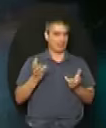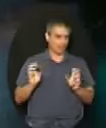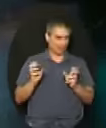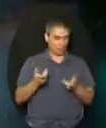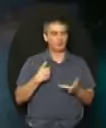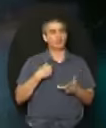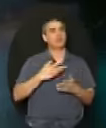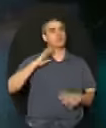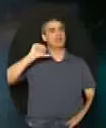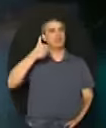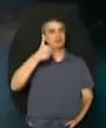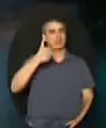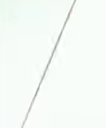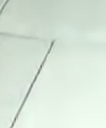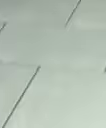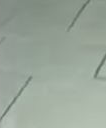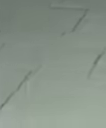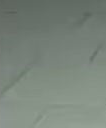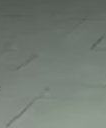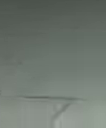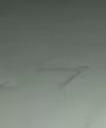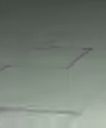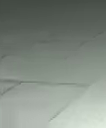אנחנו לקריאה הראשונה.